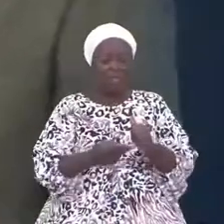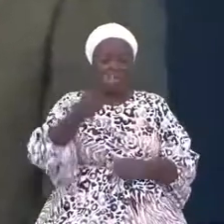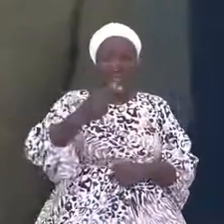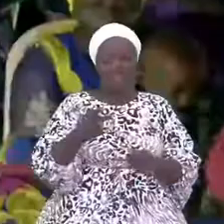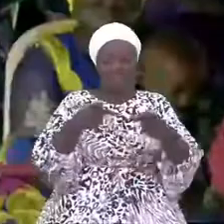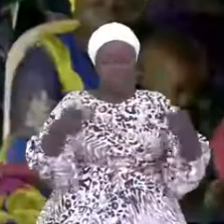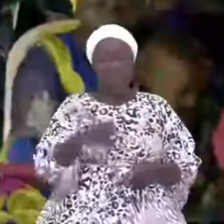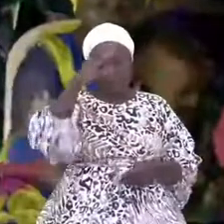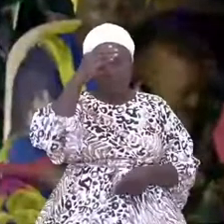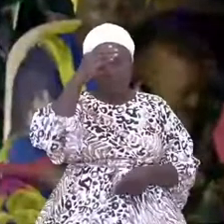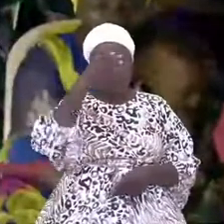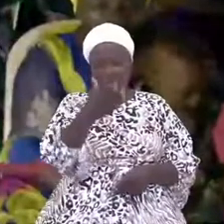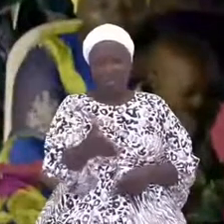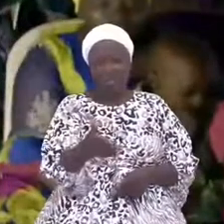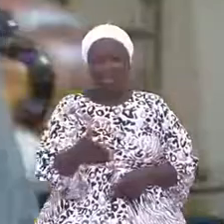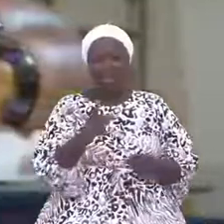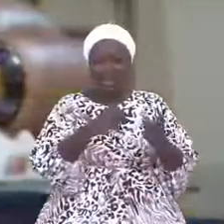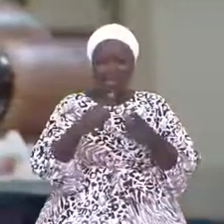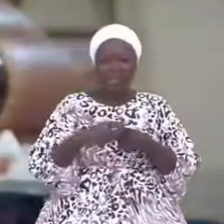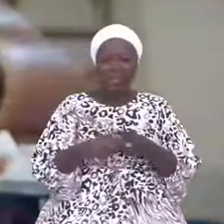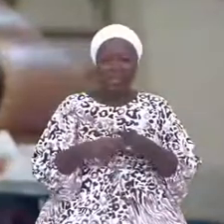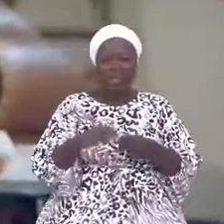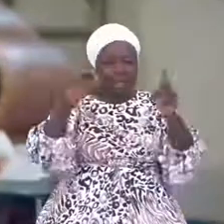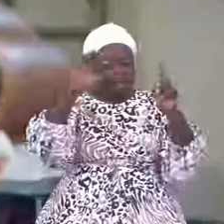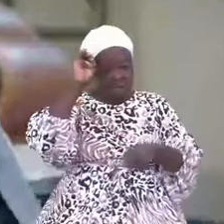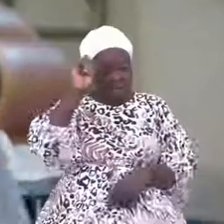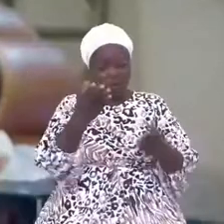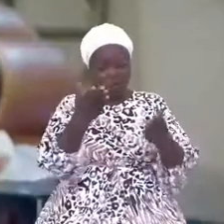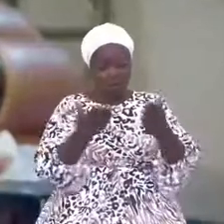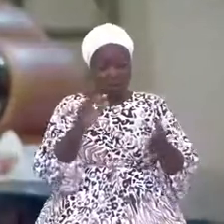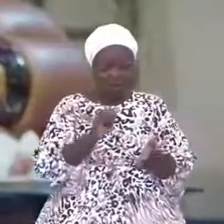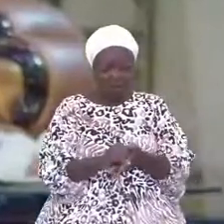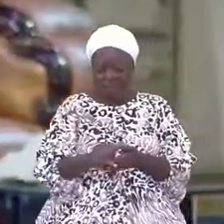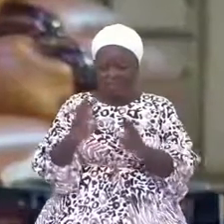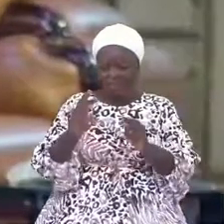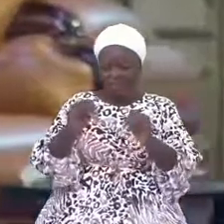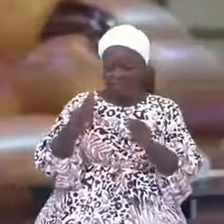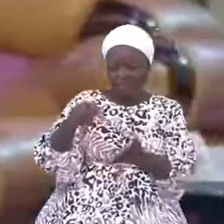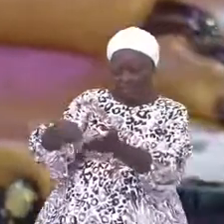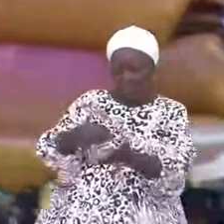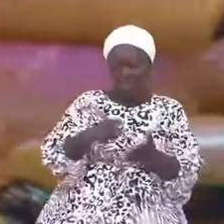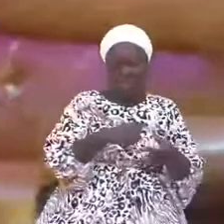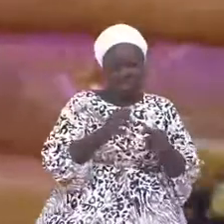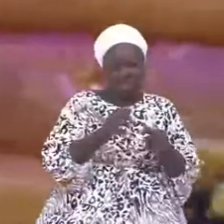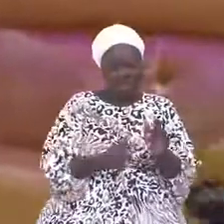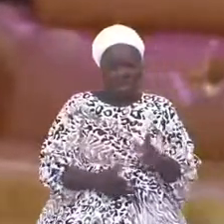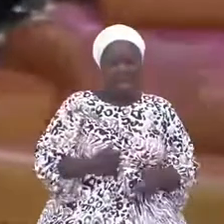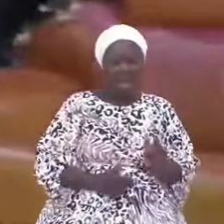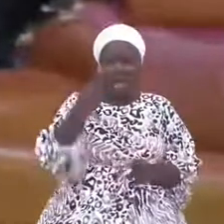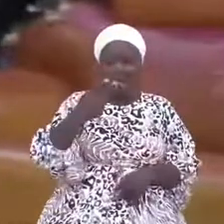là-bas. Voyez le lieu, l'homme le plus haut placé là-bas. Il veut que tel